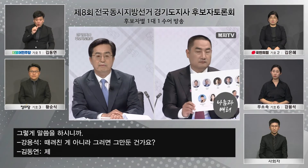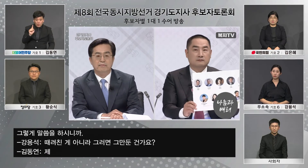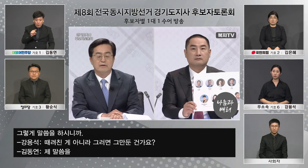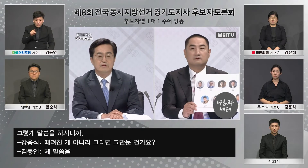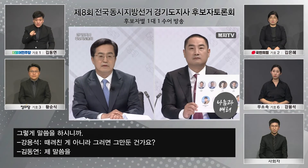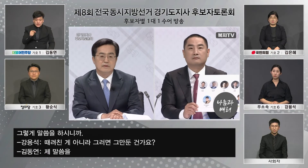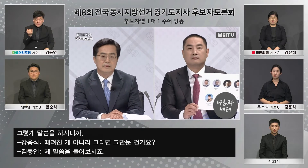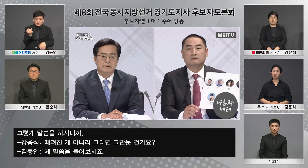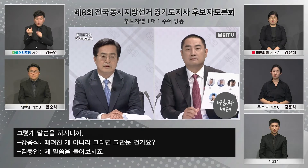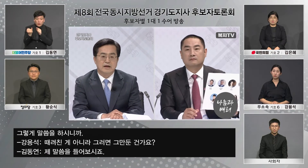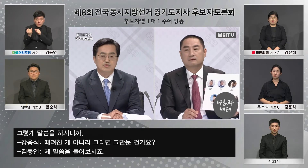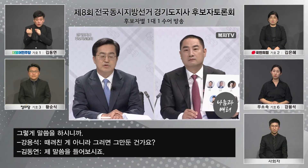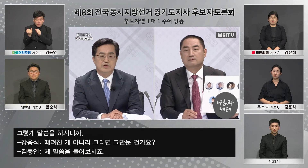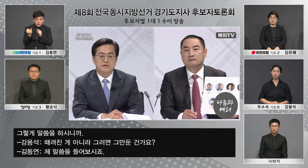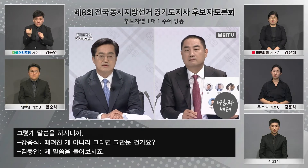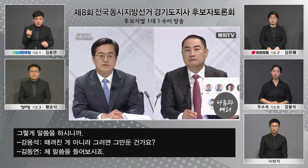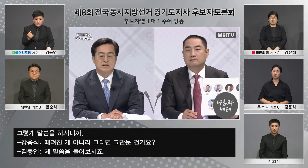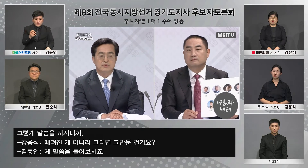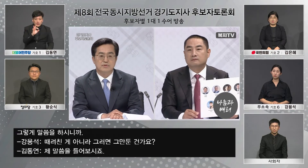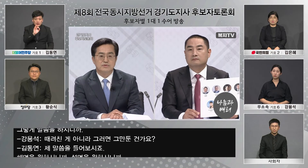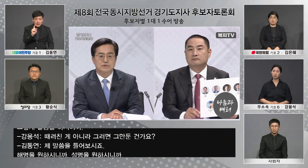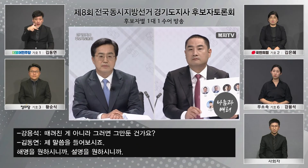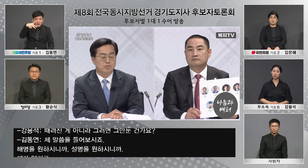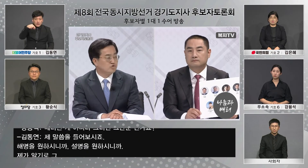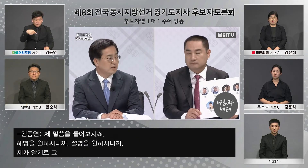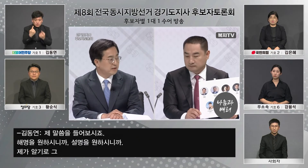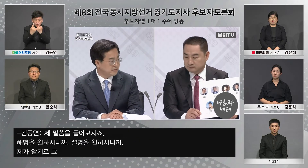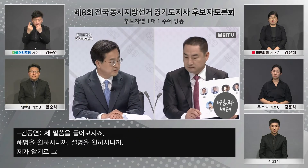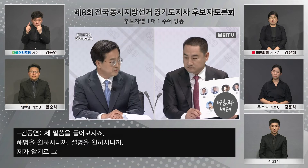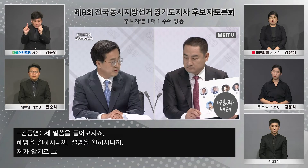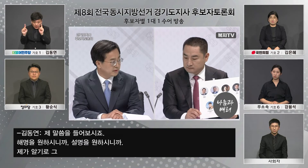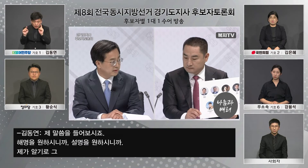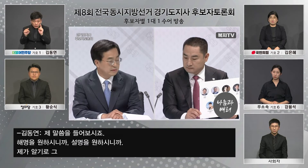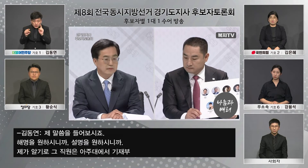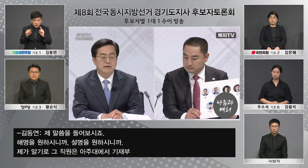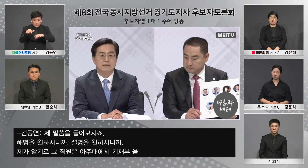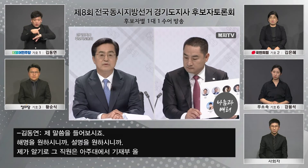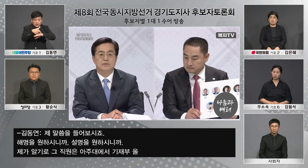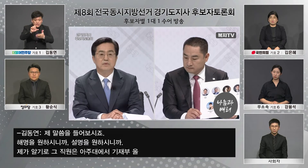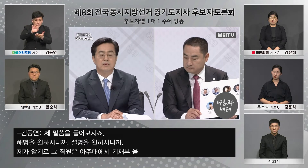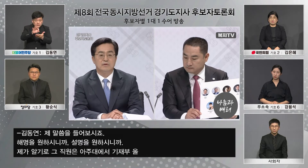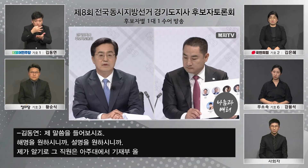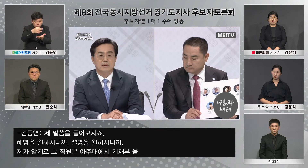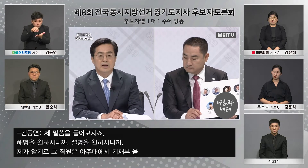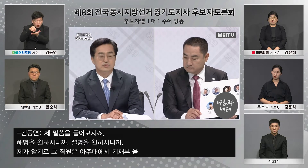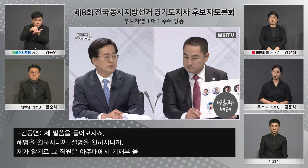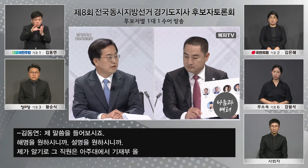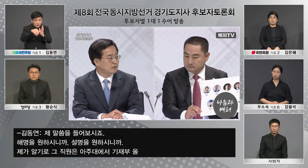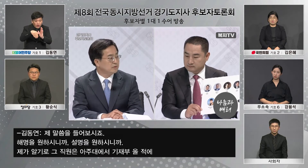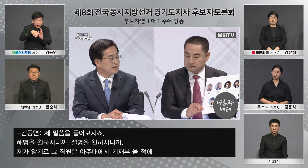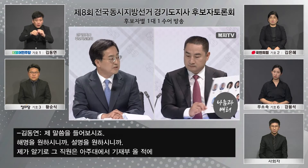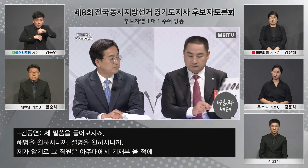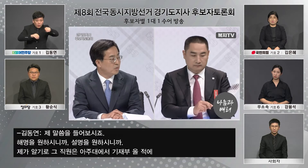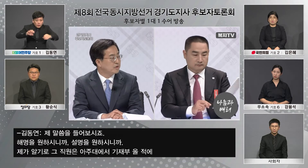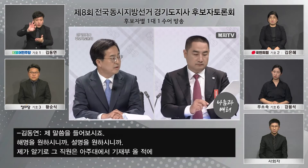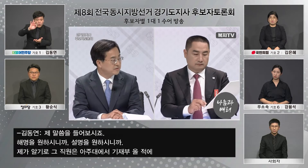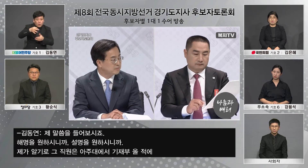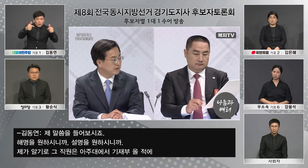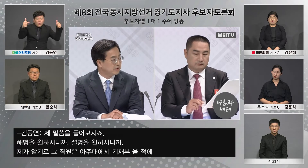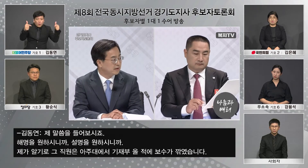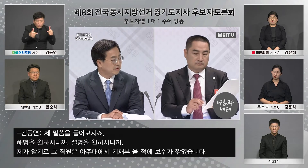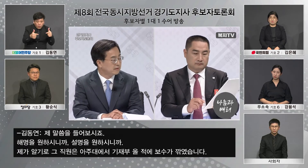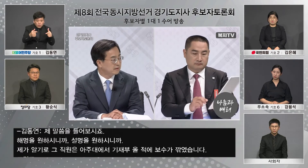직원은 아주대에서 기재부 올 적에 보수가 깎였습니다. 그리고 아주대로 다시